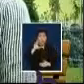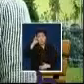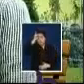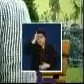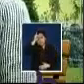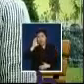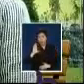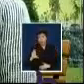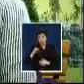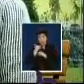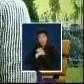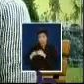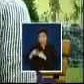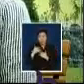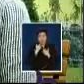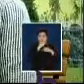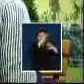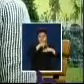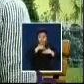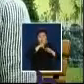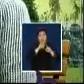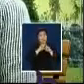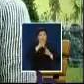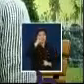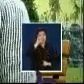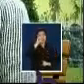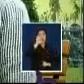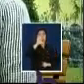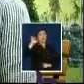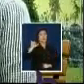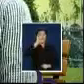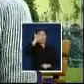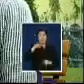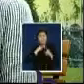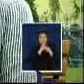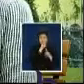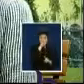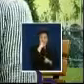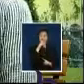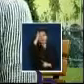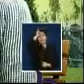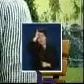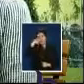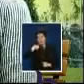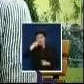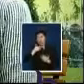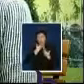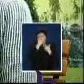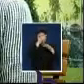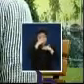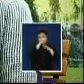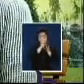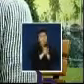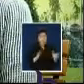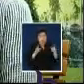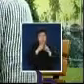ผู้ค้าในการส่งออกของประเทศไทยเป็นอันดับหนึ่งของทวีปยุโรปซึ่งเราก็ได้มีการเห็นชอบกัน